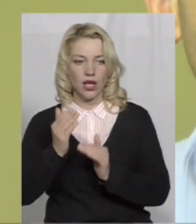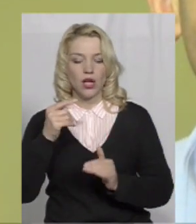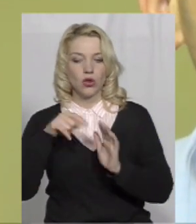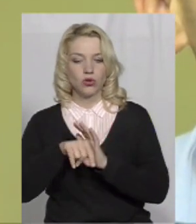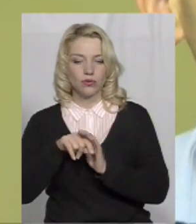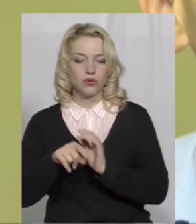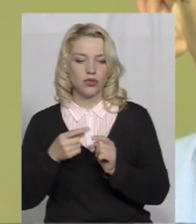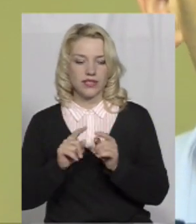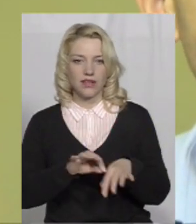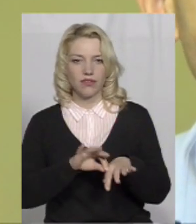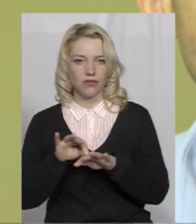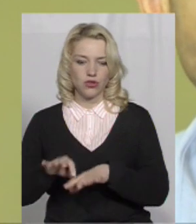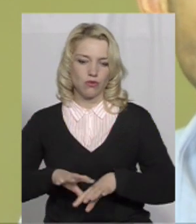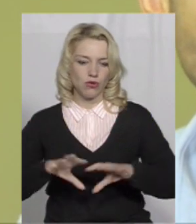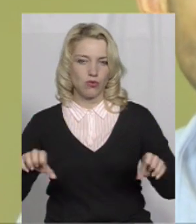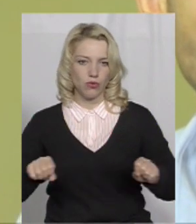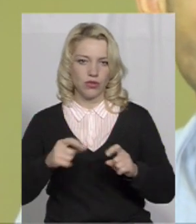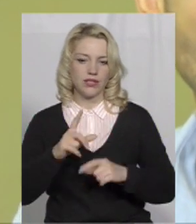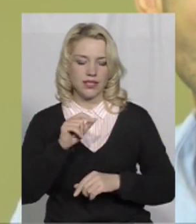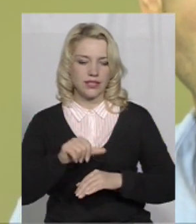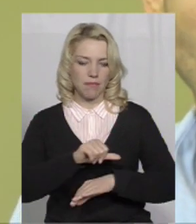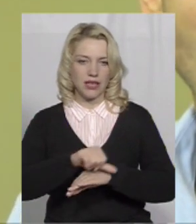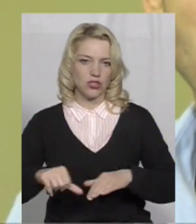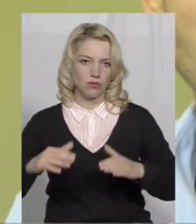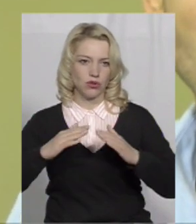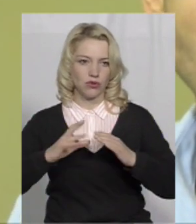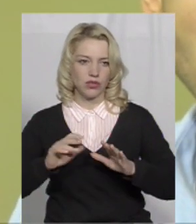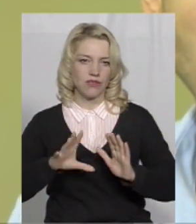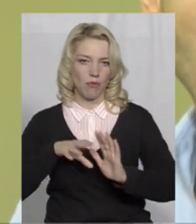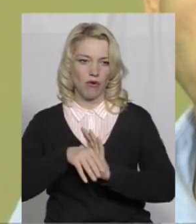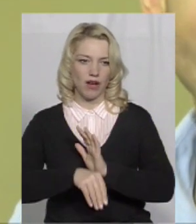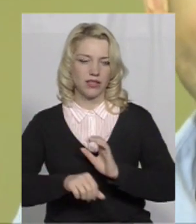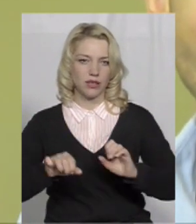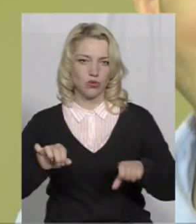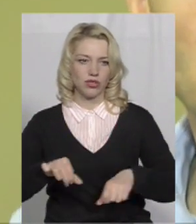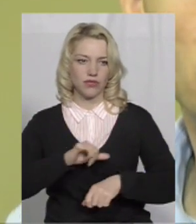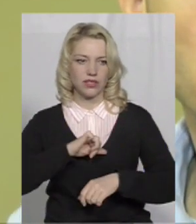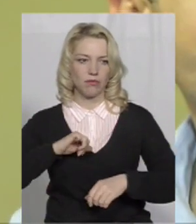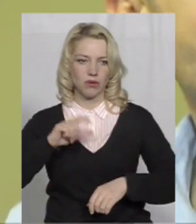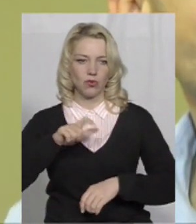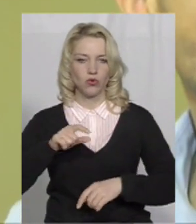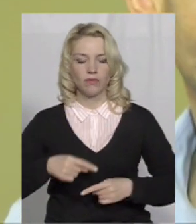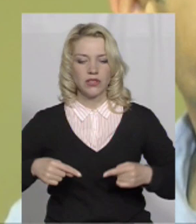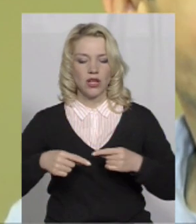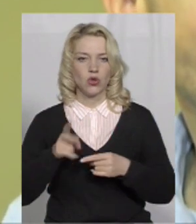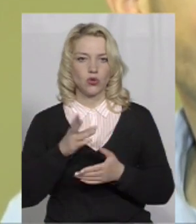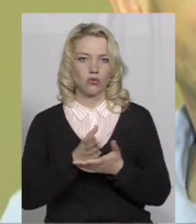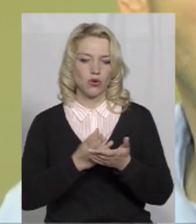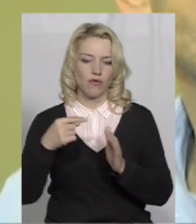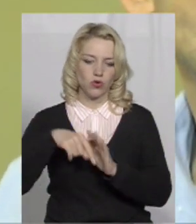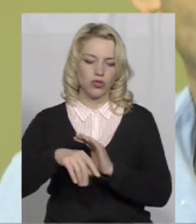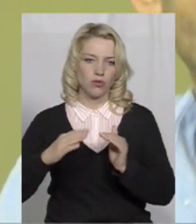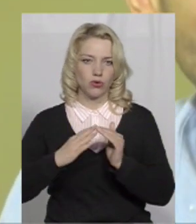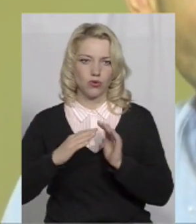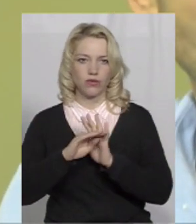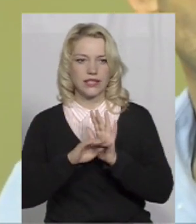вивести монополіста за межі будинку і запровадити можливість самим людям визначатися, хто обслуговує внутрішньобудинкові